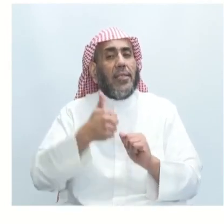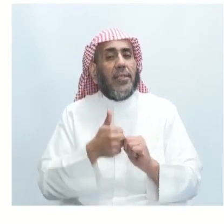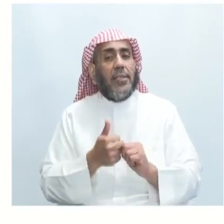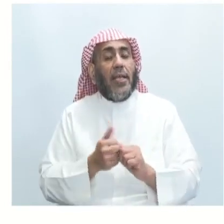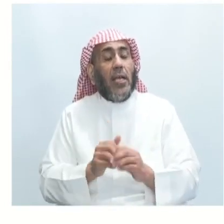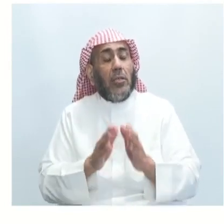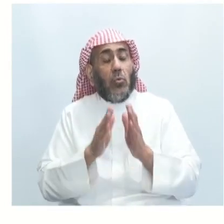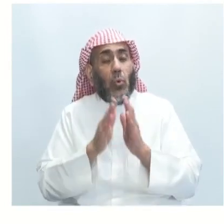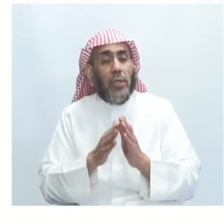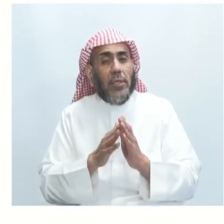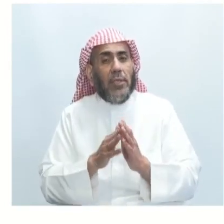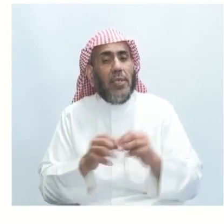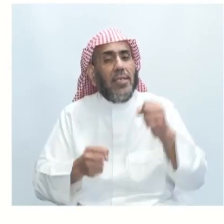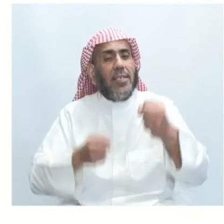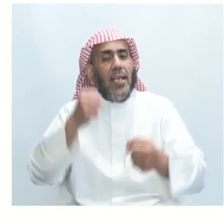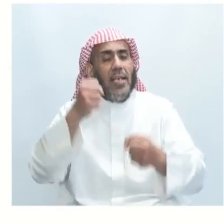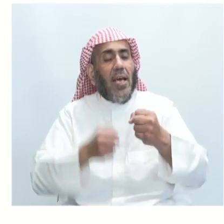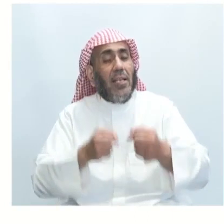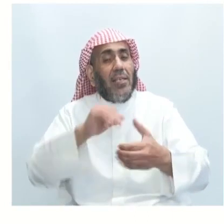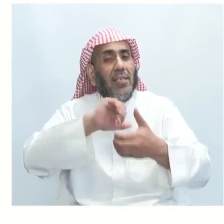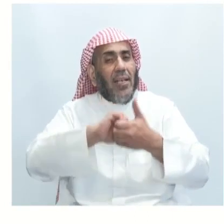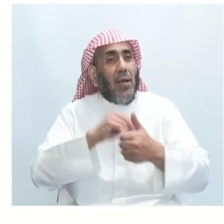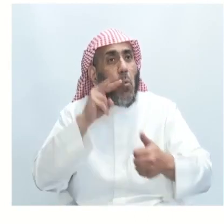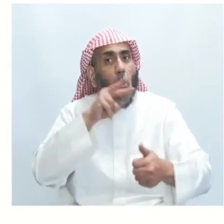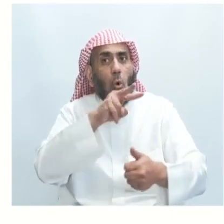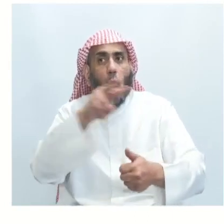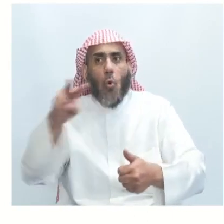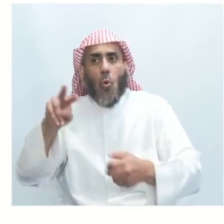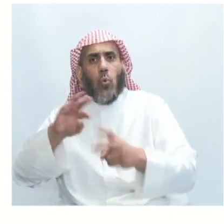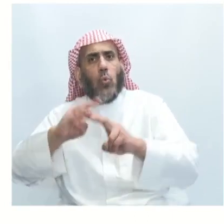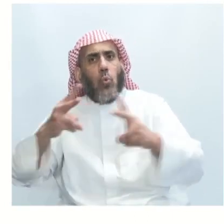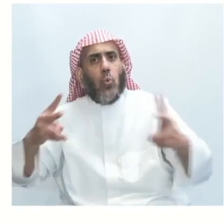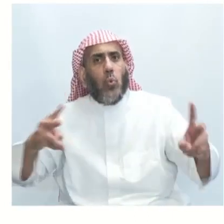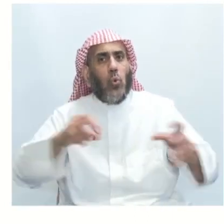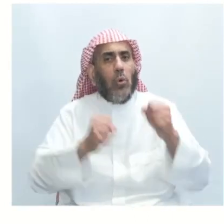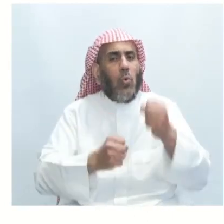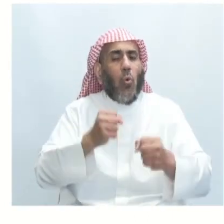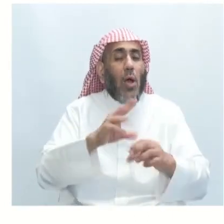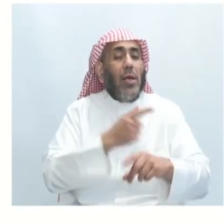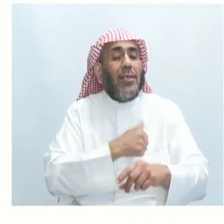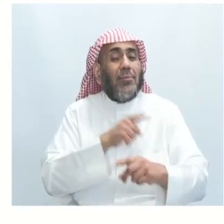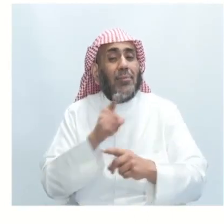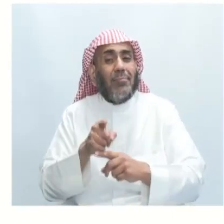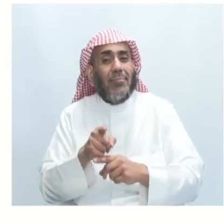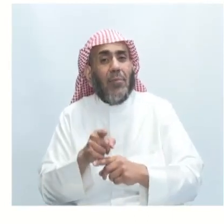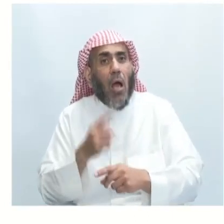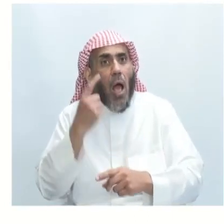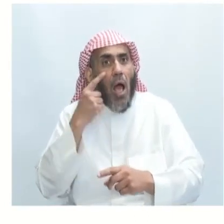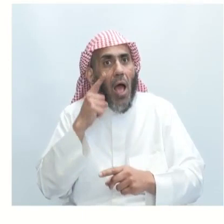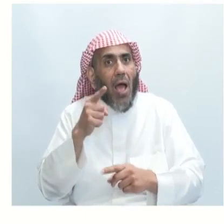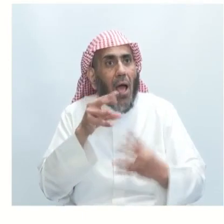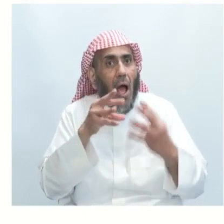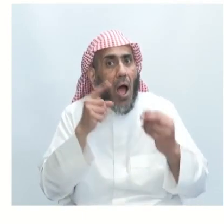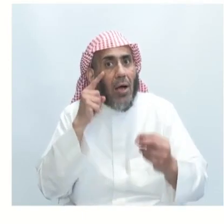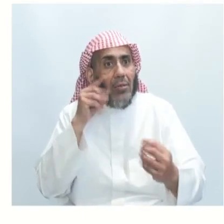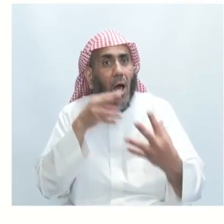ان تحدد سياره صديقك من بين عده سيارات هو ما يطلق عليه التعرف ما يطلق